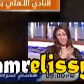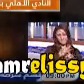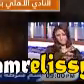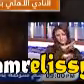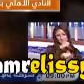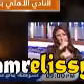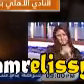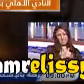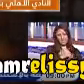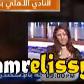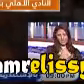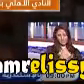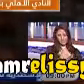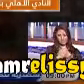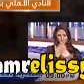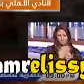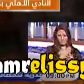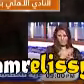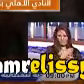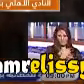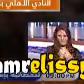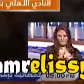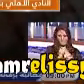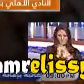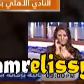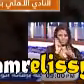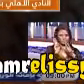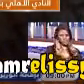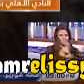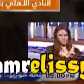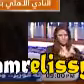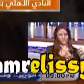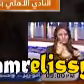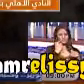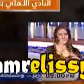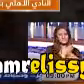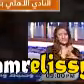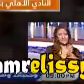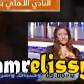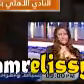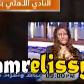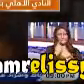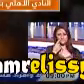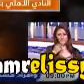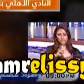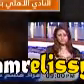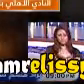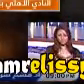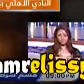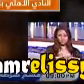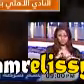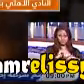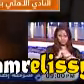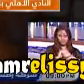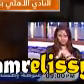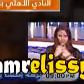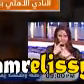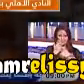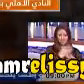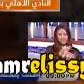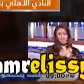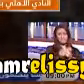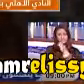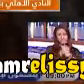الاخر كان يعني رافضا او منتقدا عدم او تبرئه